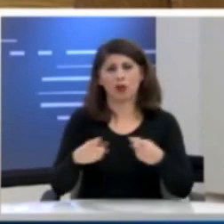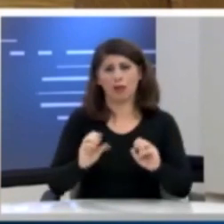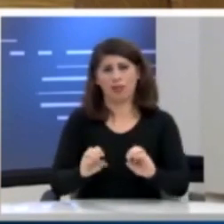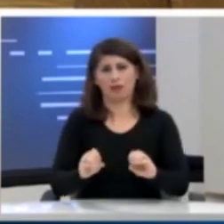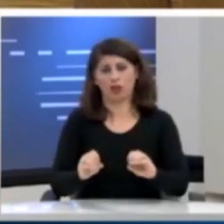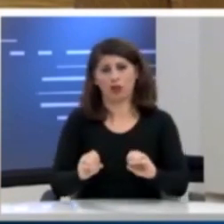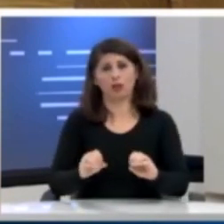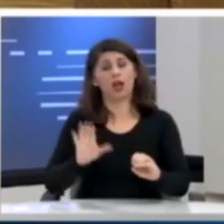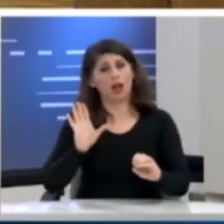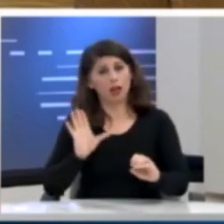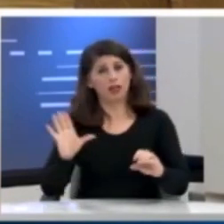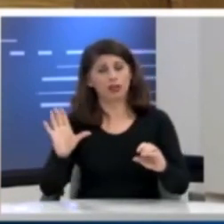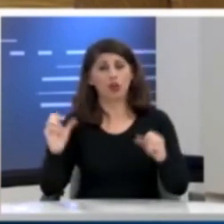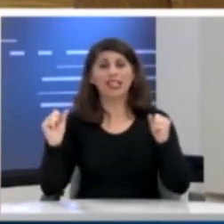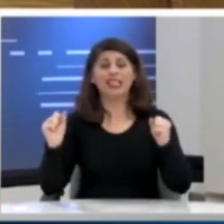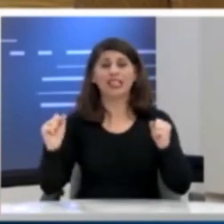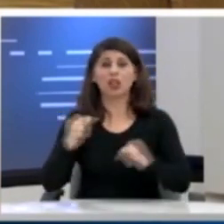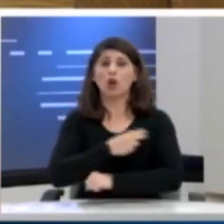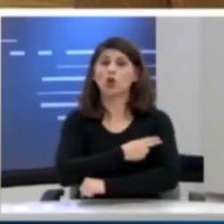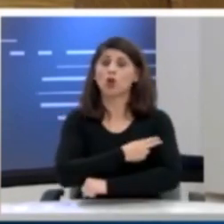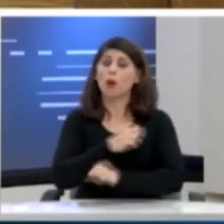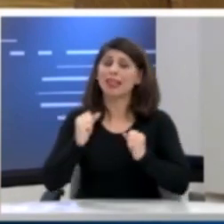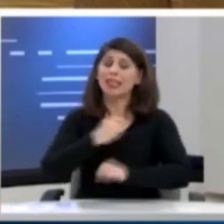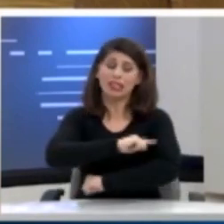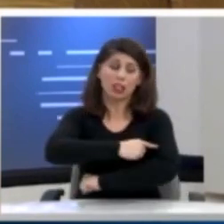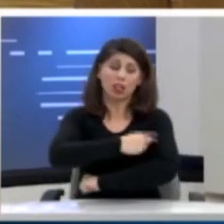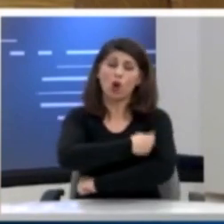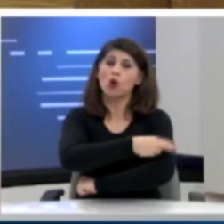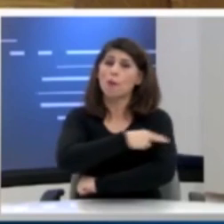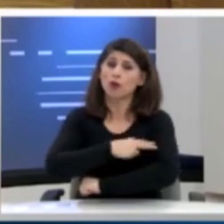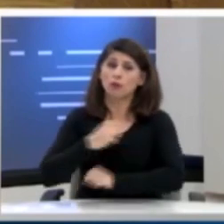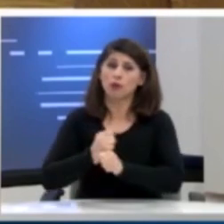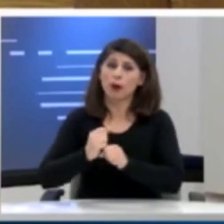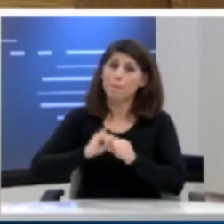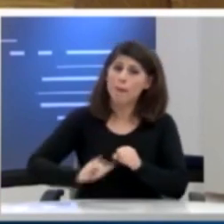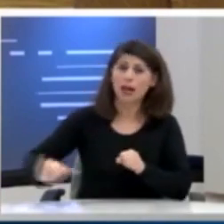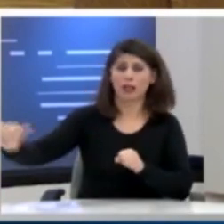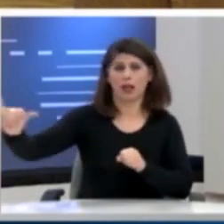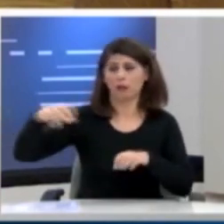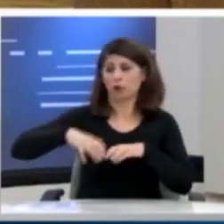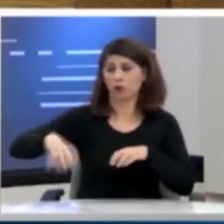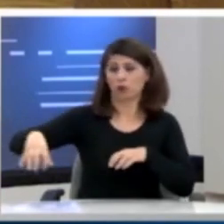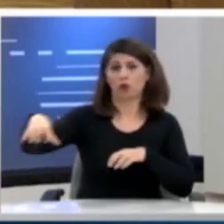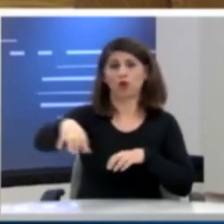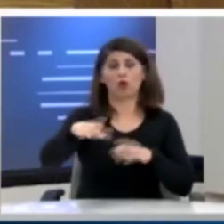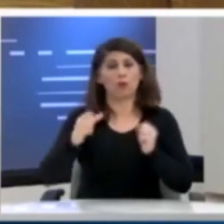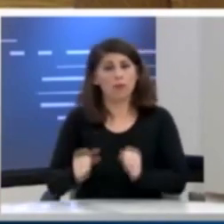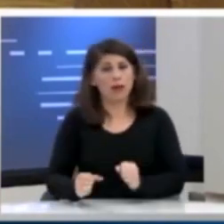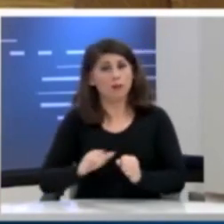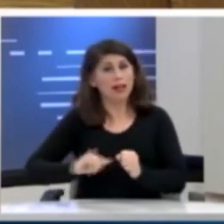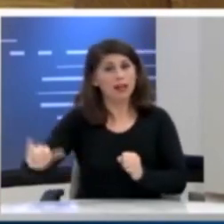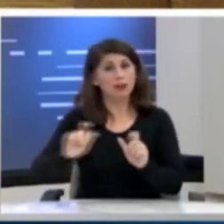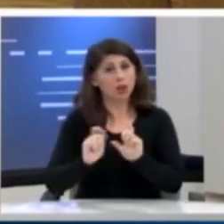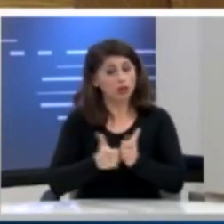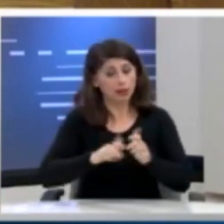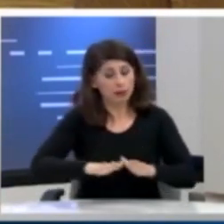εκπαιδευτικών, αλλά και των υγειονομικών που εργάζονται μακριά από τον τόπο διαμονής τους, μακριά από την οικογένειά